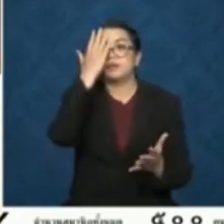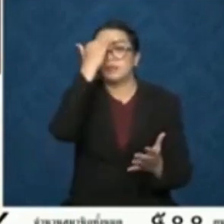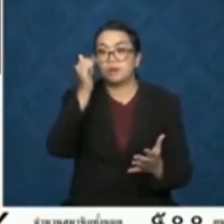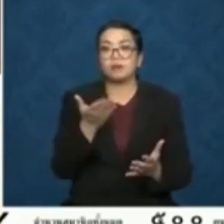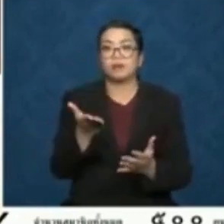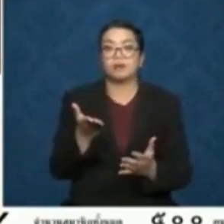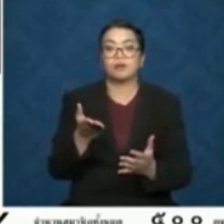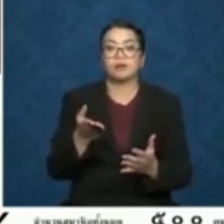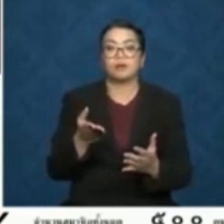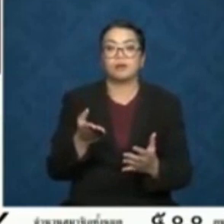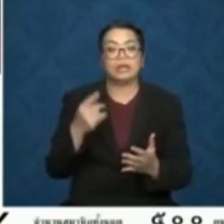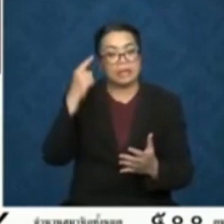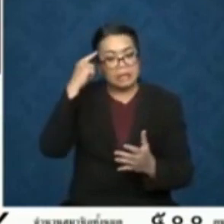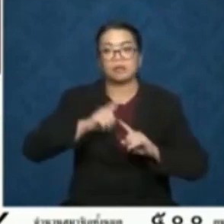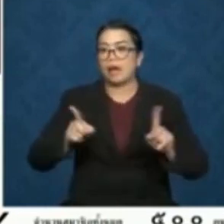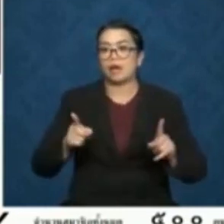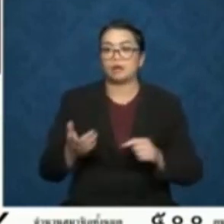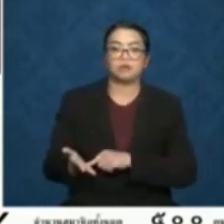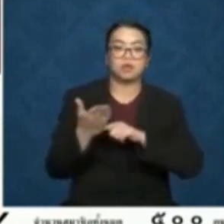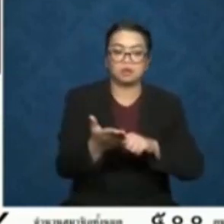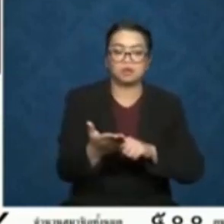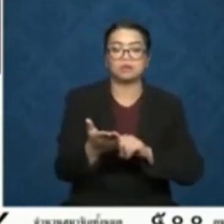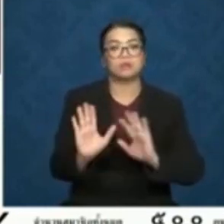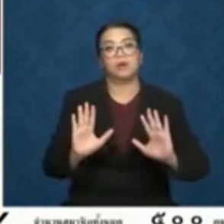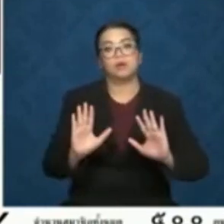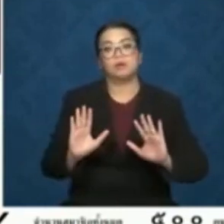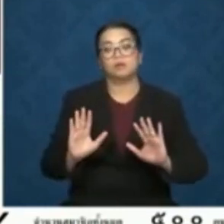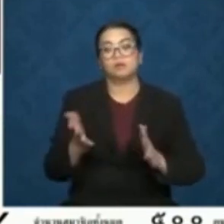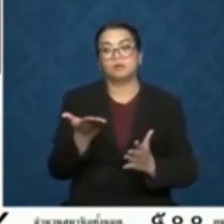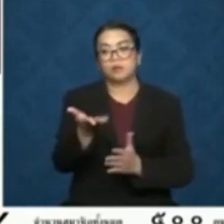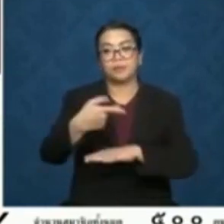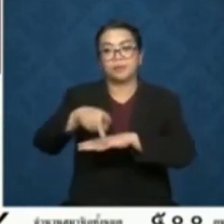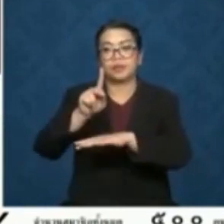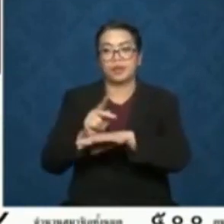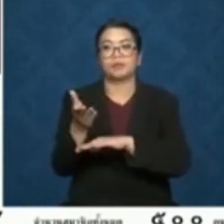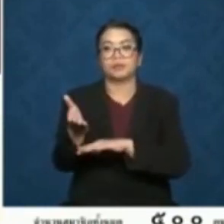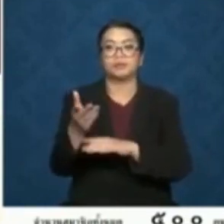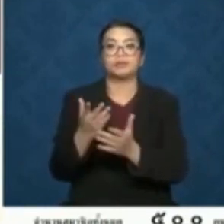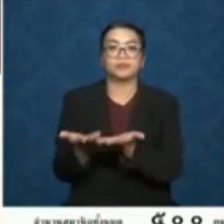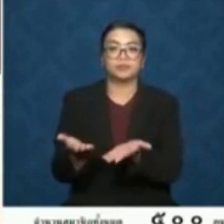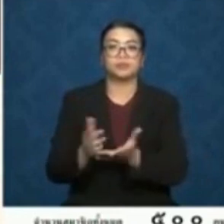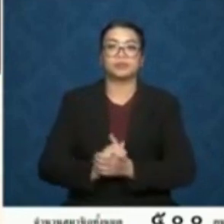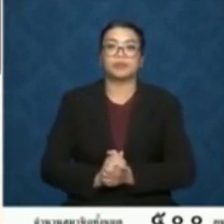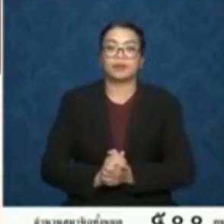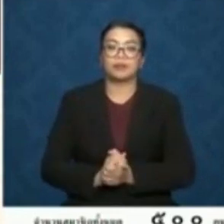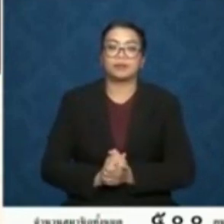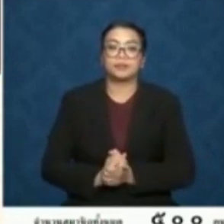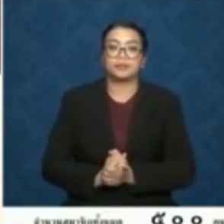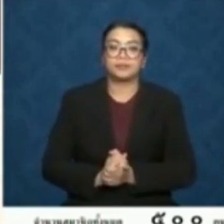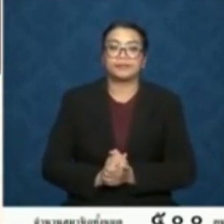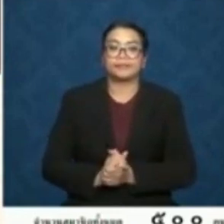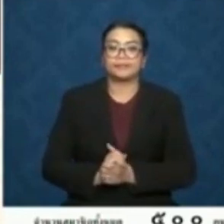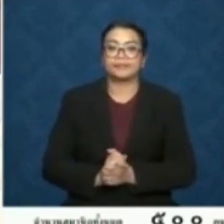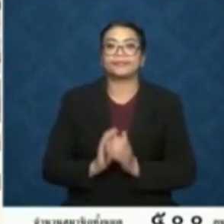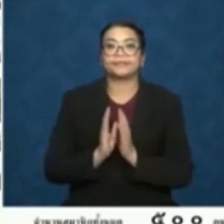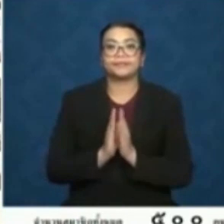ก็ไม่น่าจะมีปัญหานะครับเพราะว่ามีผู้คัดค้านไม่ให้เสนอครม.นะครับท่านประกรณ์วุฒิท่านประธานวิปเชิญ